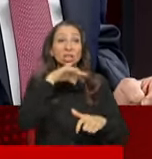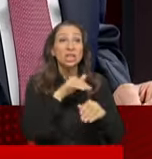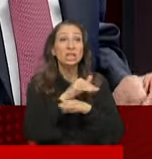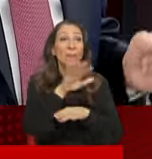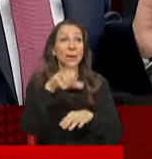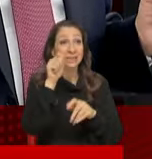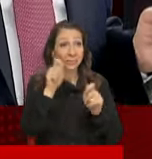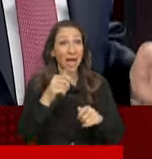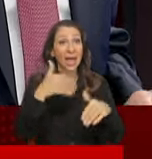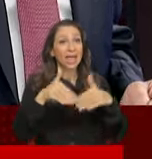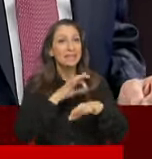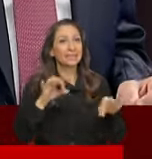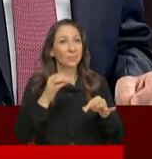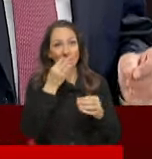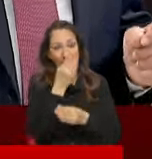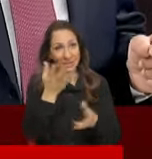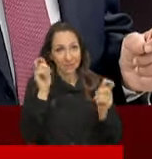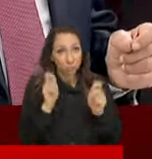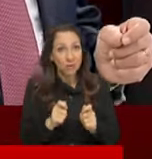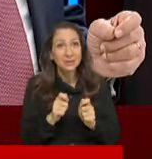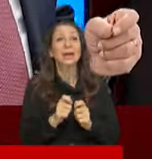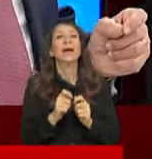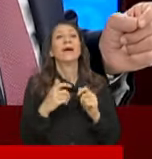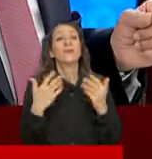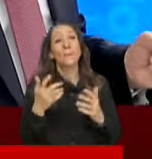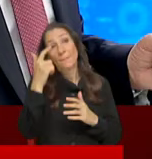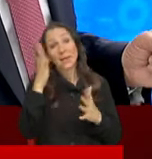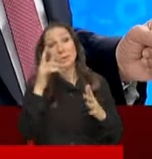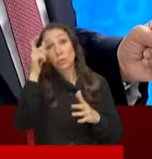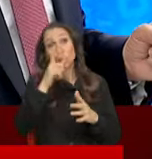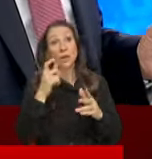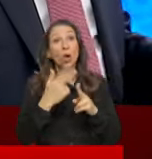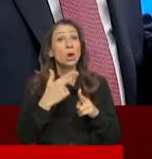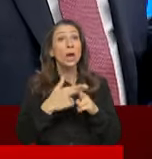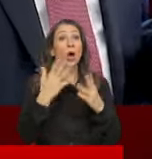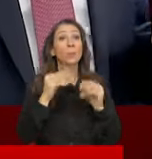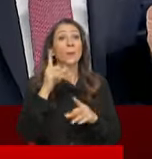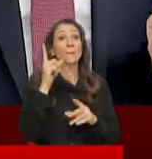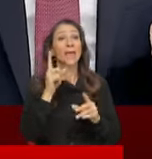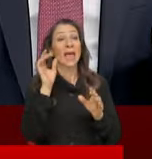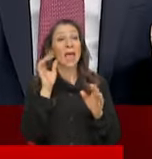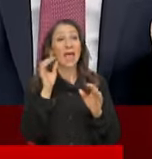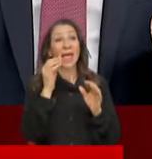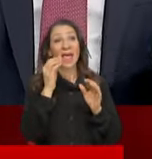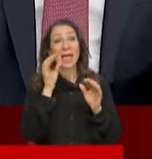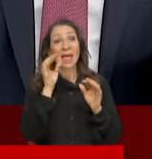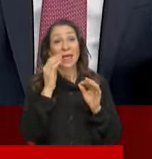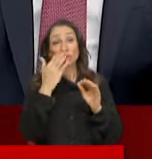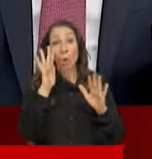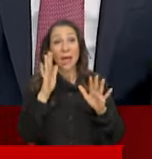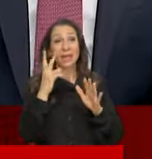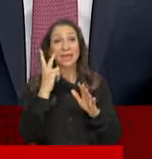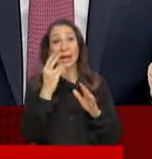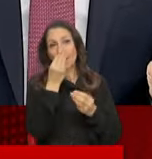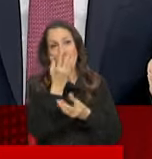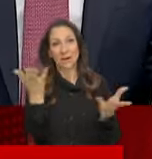yapacağız engelsiz Park yapacağız ve belki de Türkiye'de örneği olmayan bir ekolojik iki tane